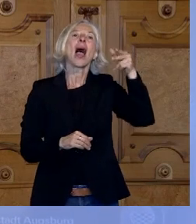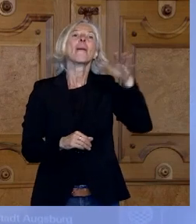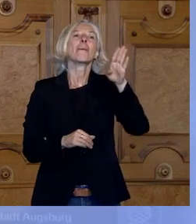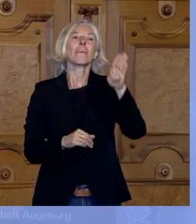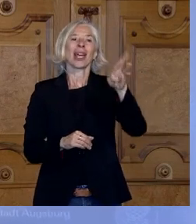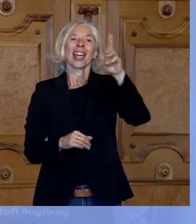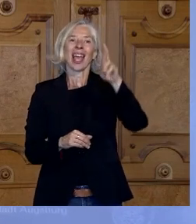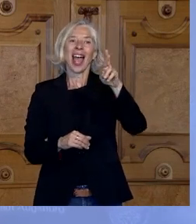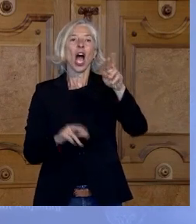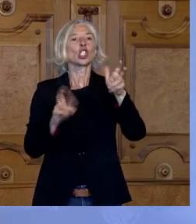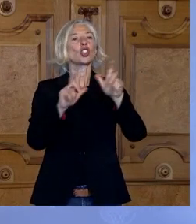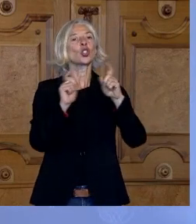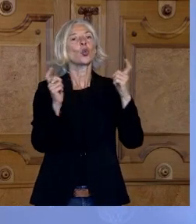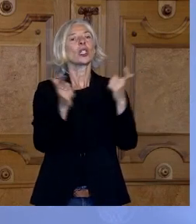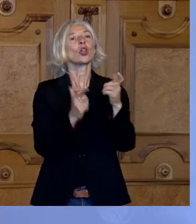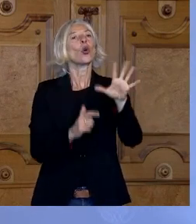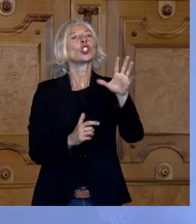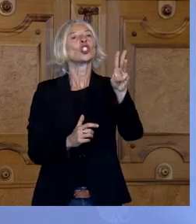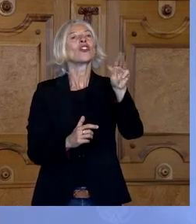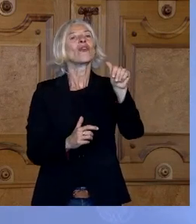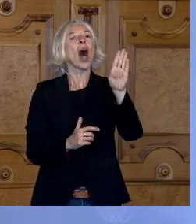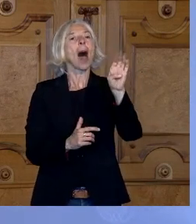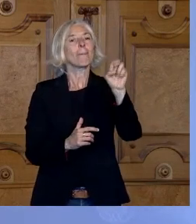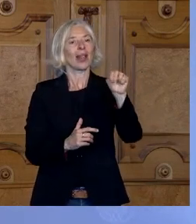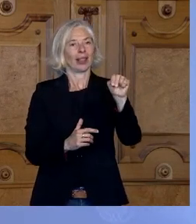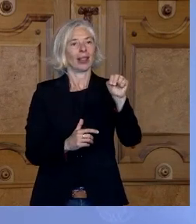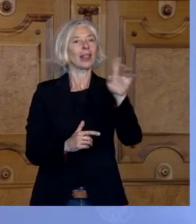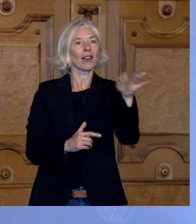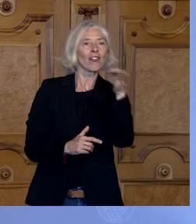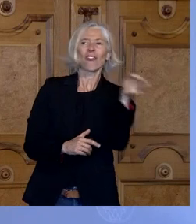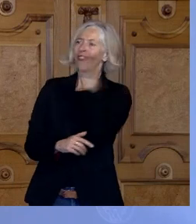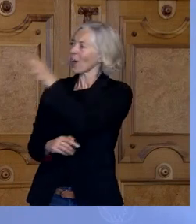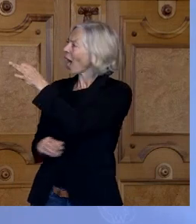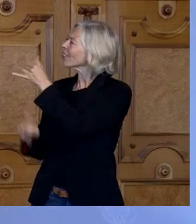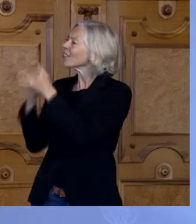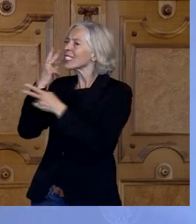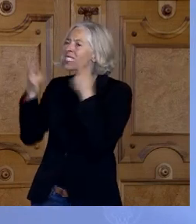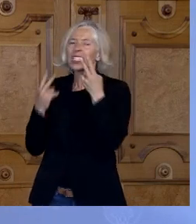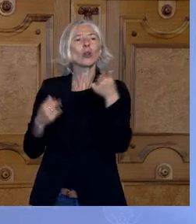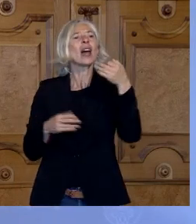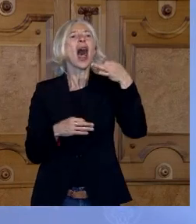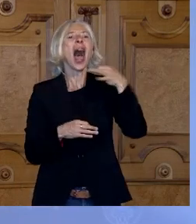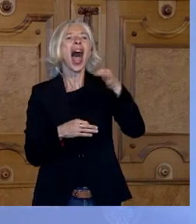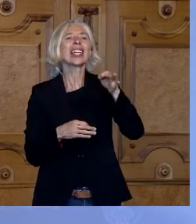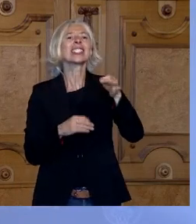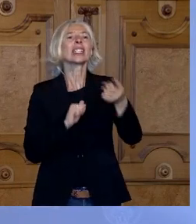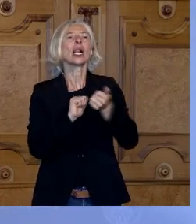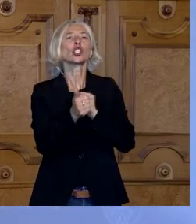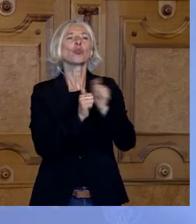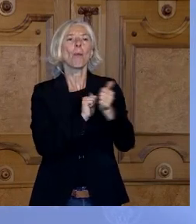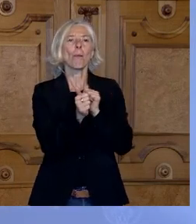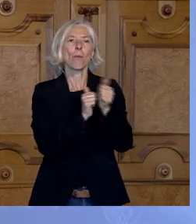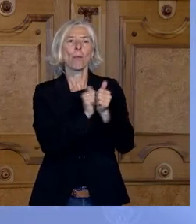wissen möchte, dass ja Einzelsport ab 11. Mai wieder erlaubt ist. Und er fragt, ob das auch eine gute Nachricht